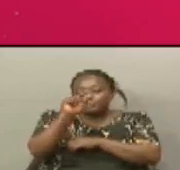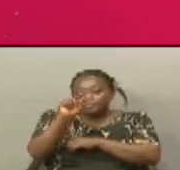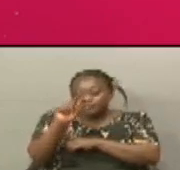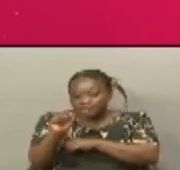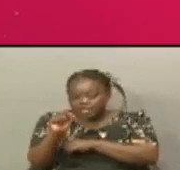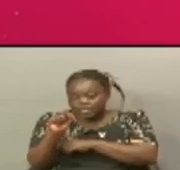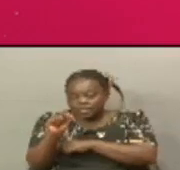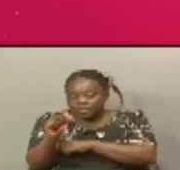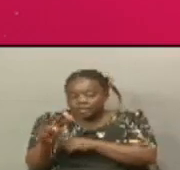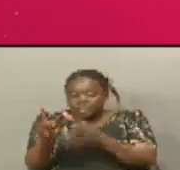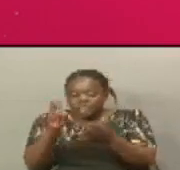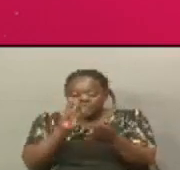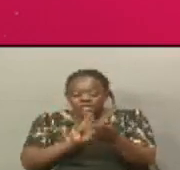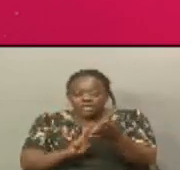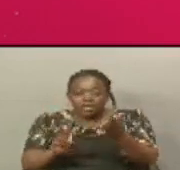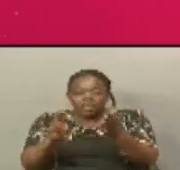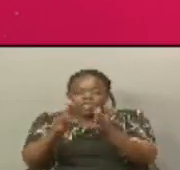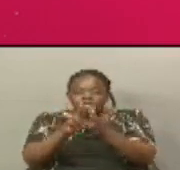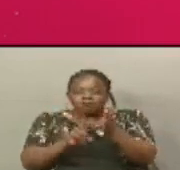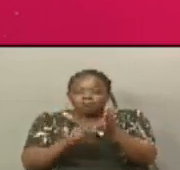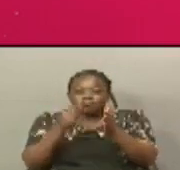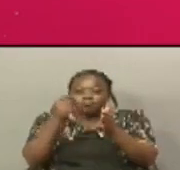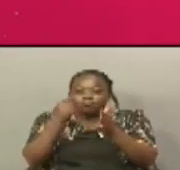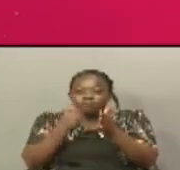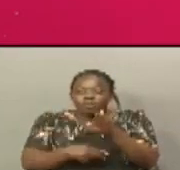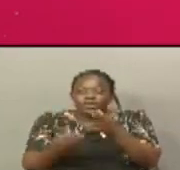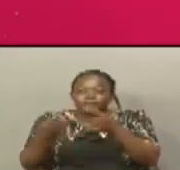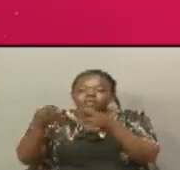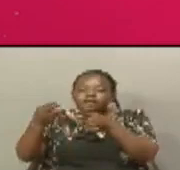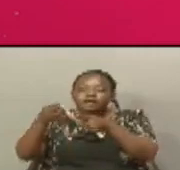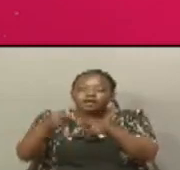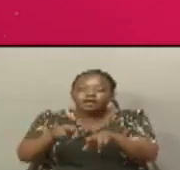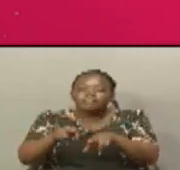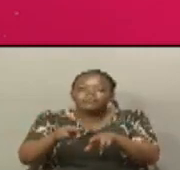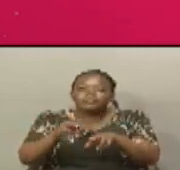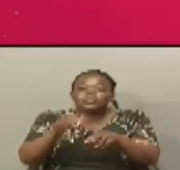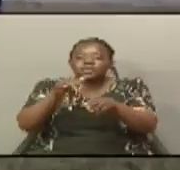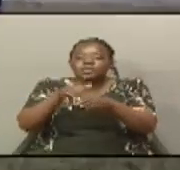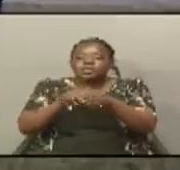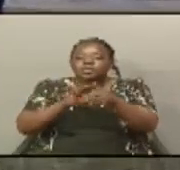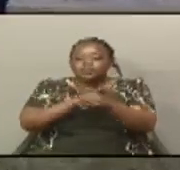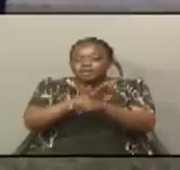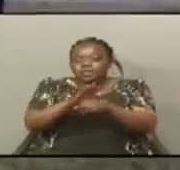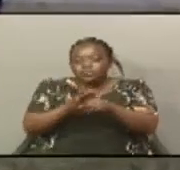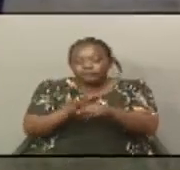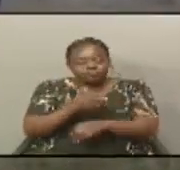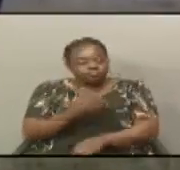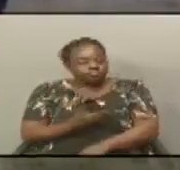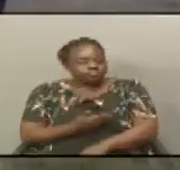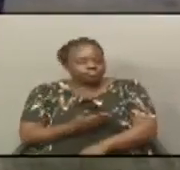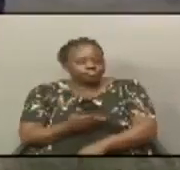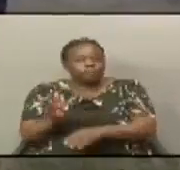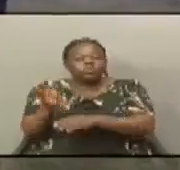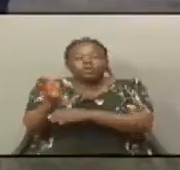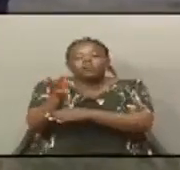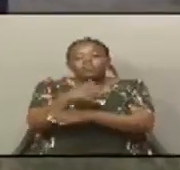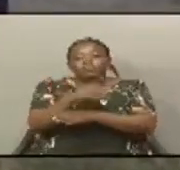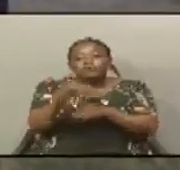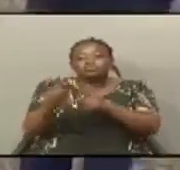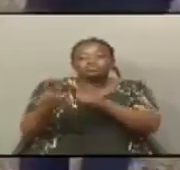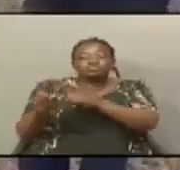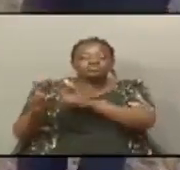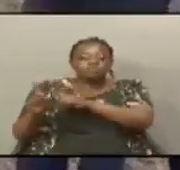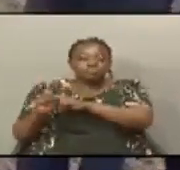Sempijja asomye alipoota olw'ebyo ebyali e Kasese. Minisita w'ebyokwerinda Vincent